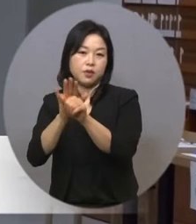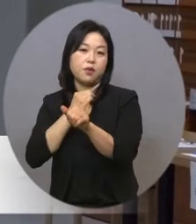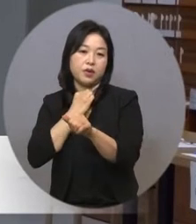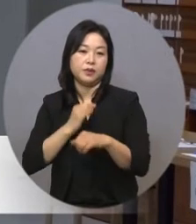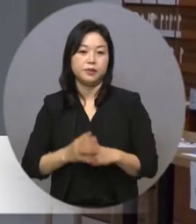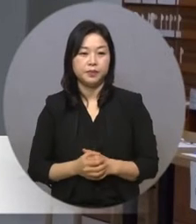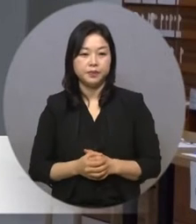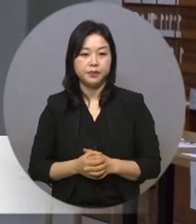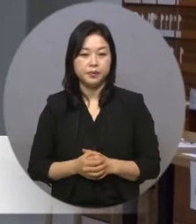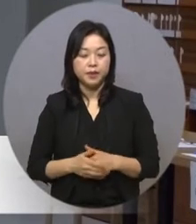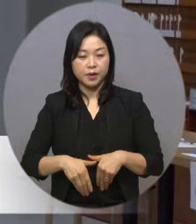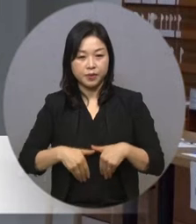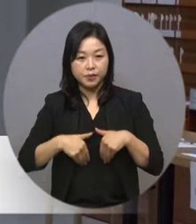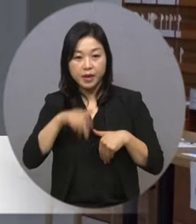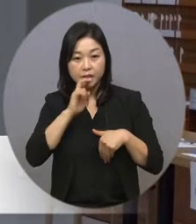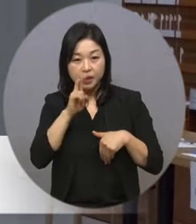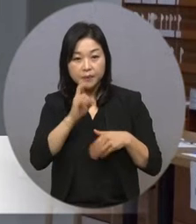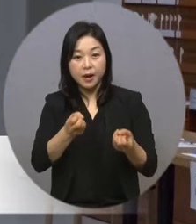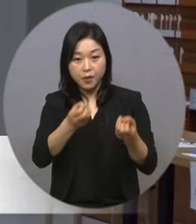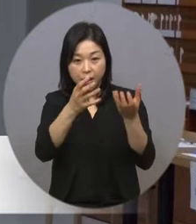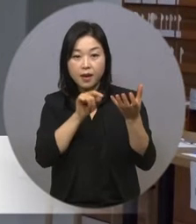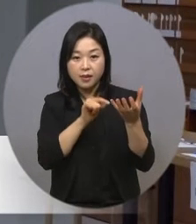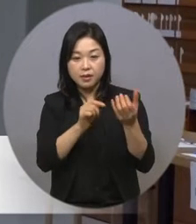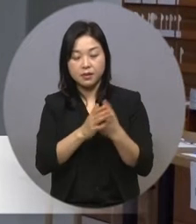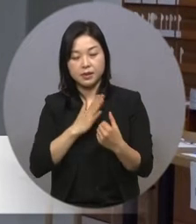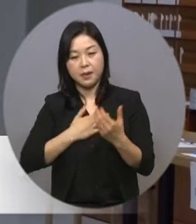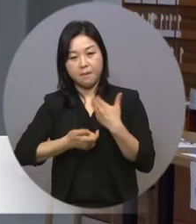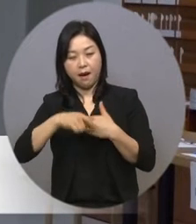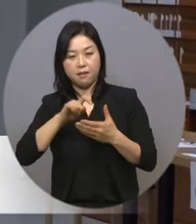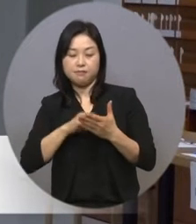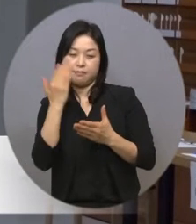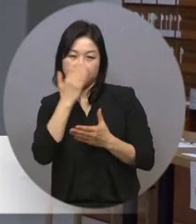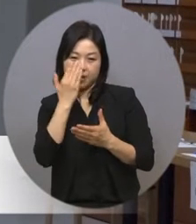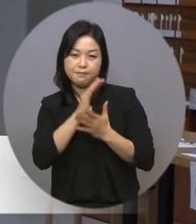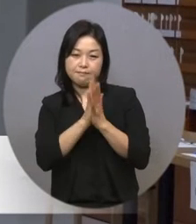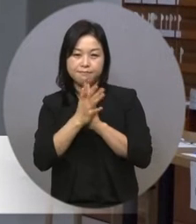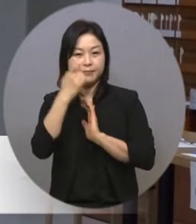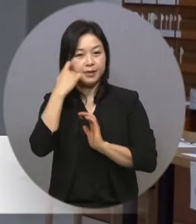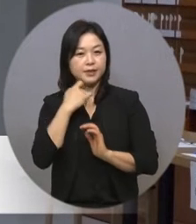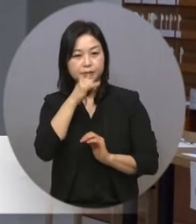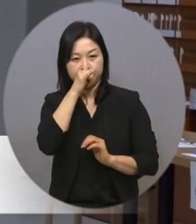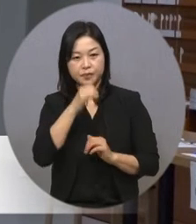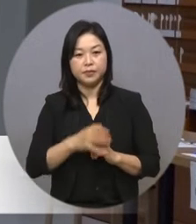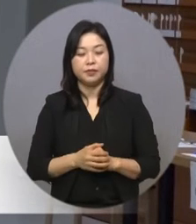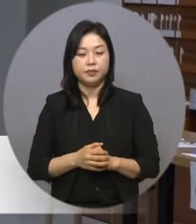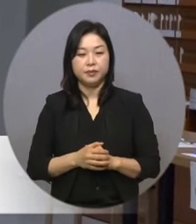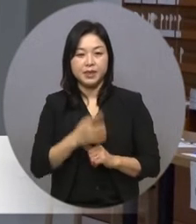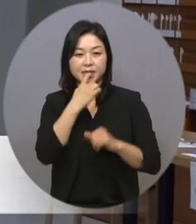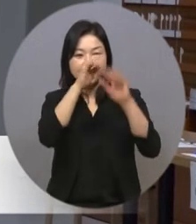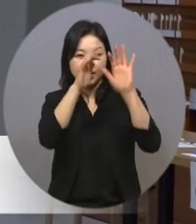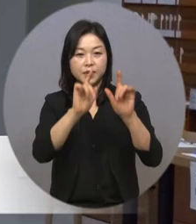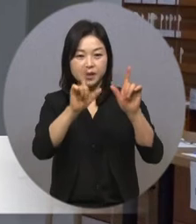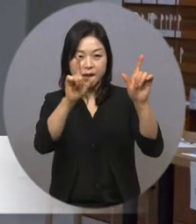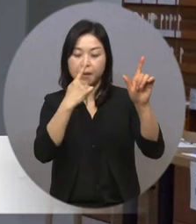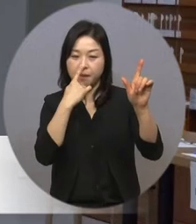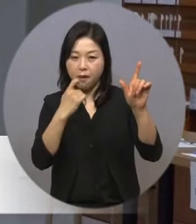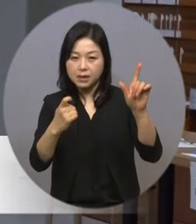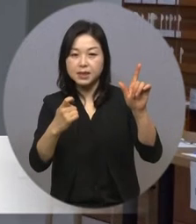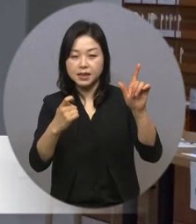그 훈훈한 음악회를 통해서 제 마음이 많이 정화된 느낌이 듭니다. 또 늘어놓는 날